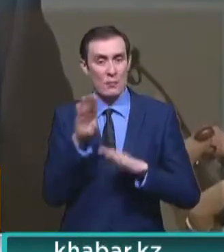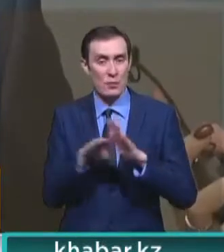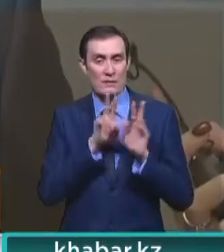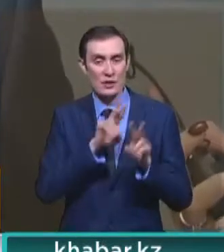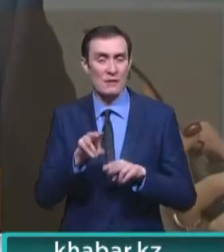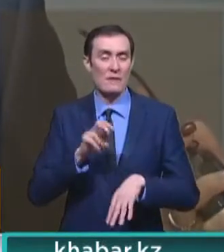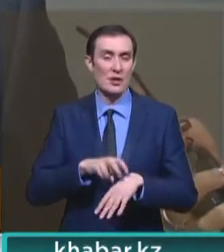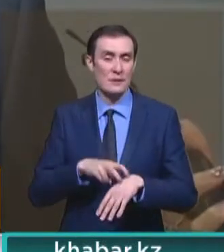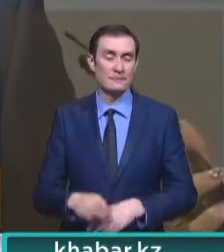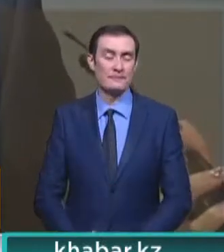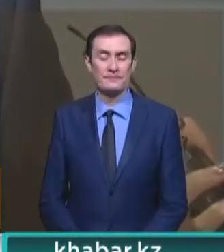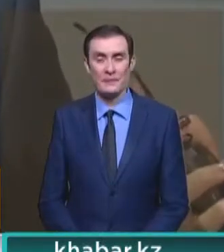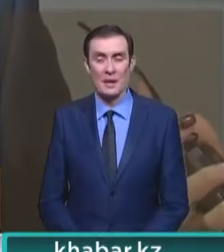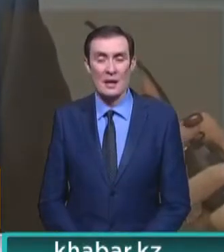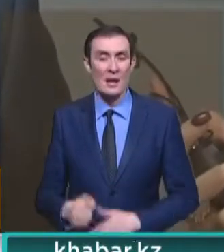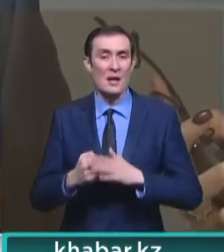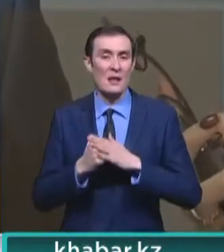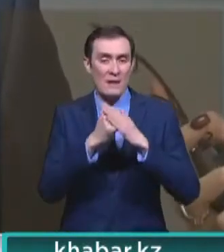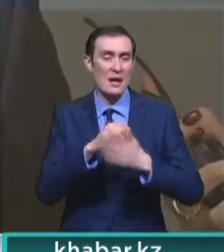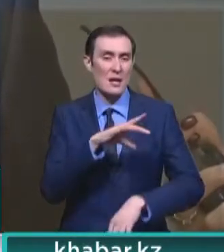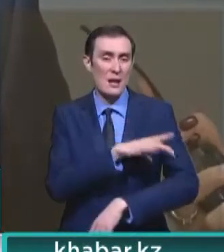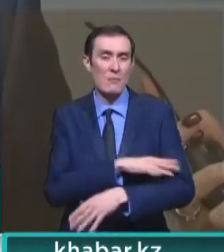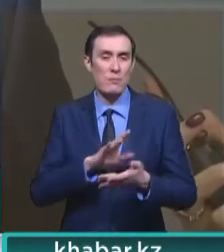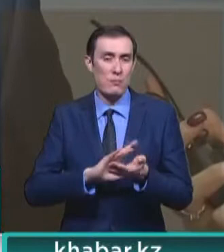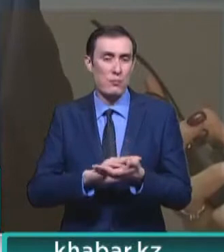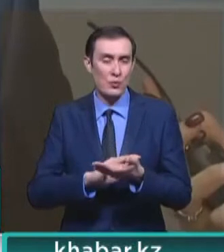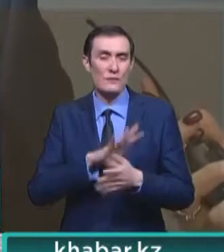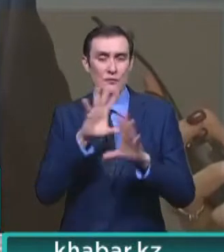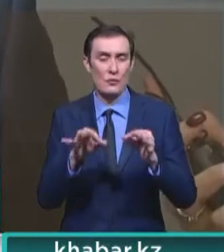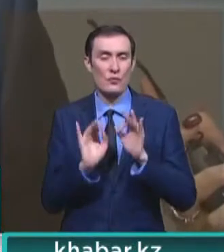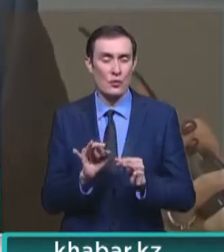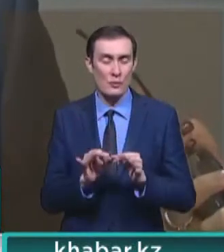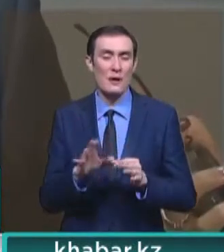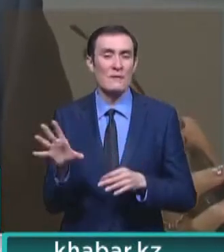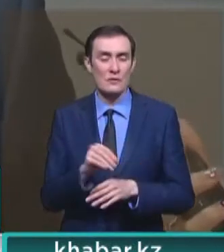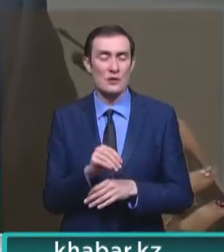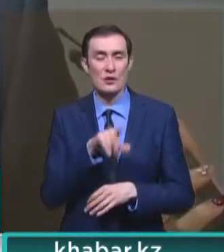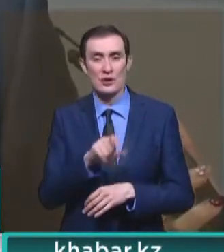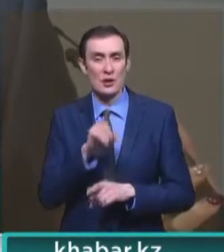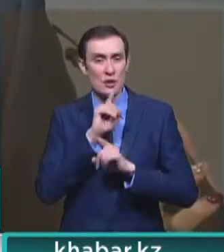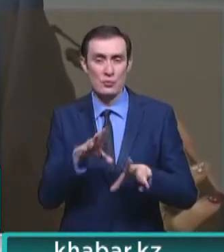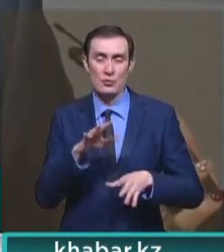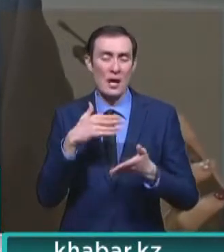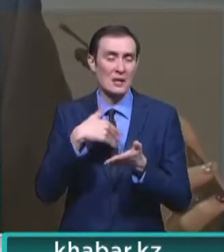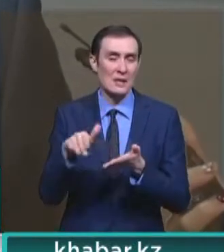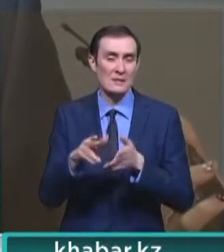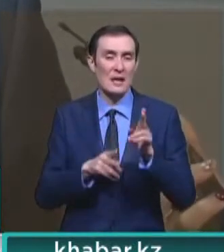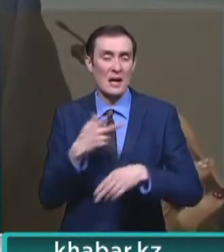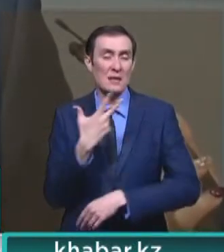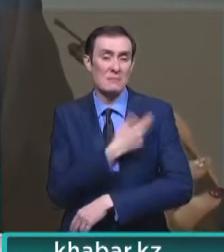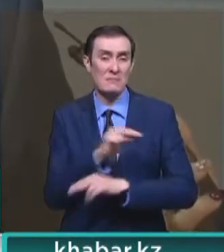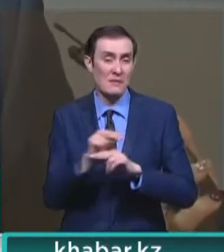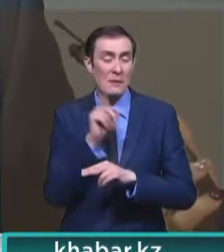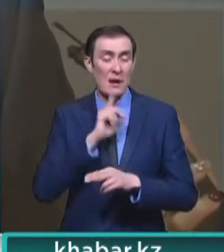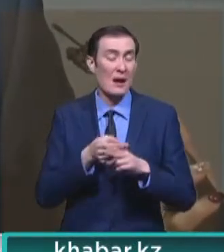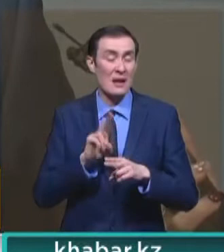замка балдан вакцина салда давление и пульс и температура в норме надеюсь и других жителей не станут отказываться от прививок ведь пока